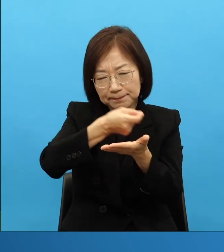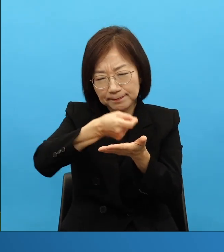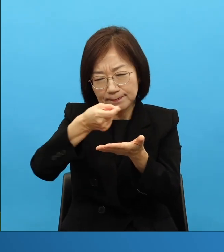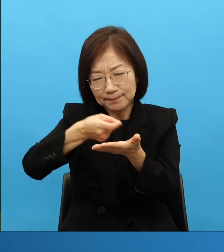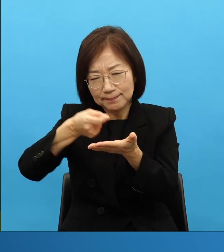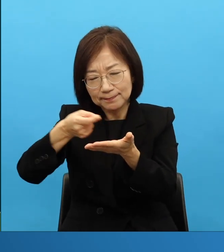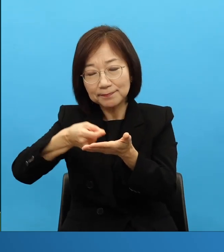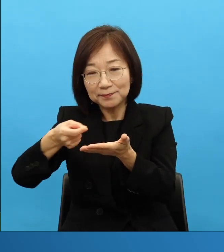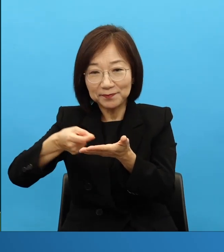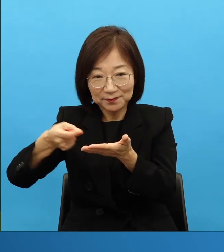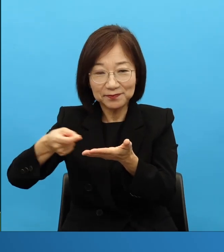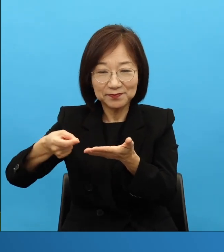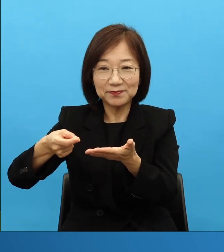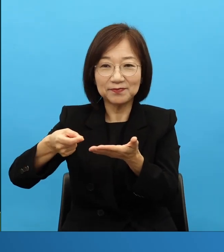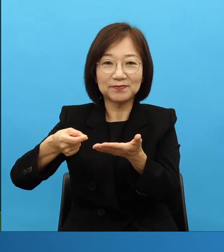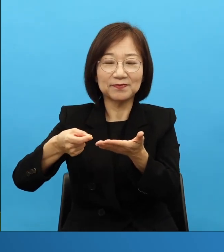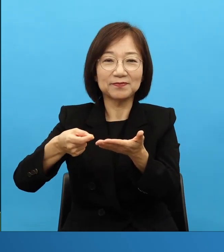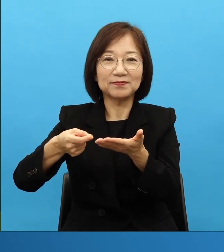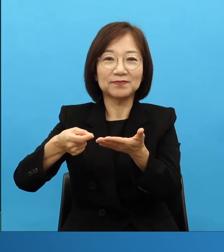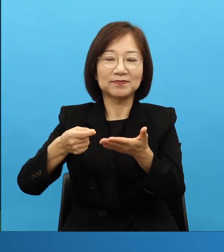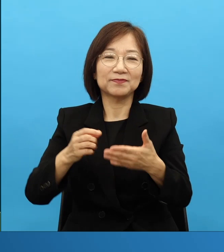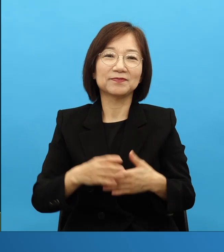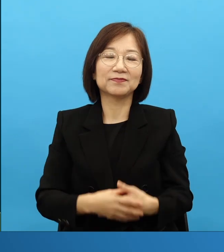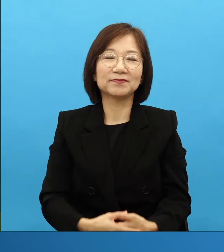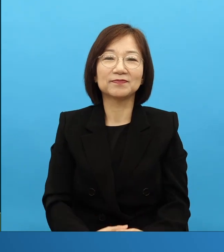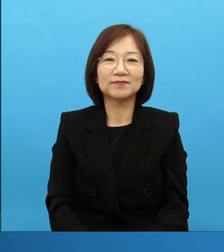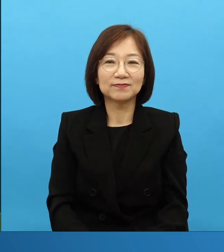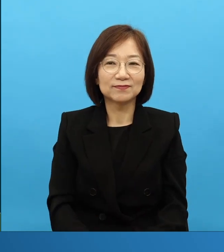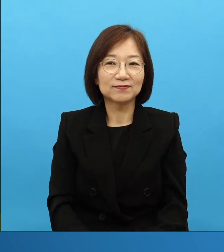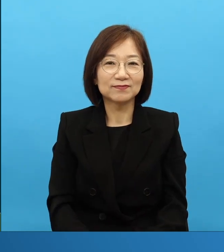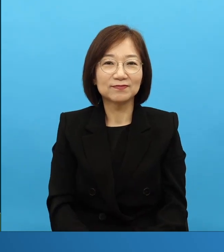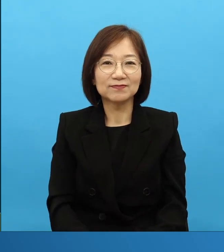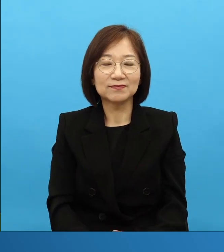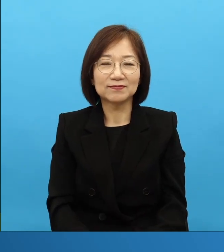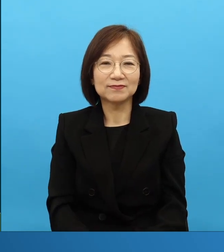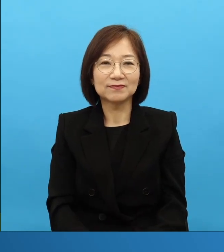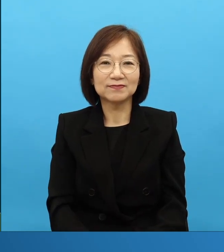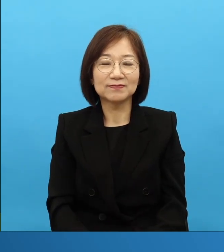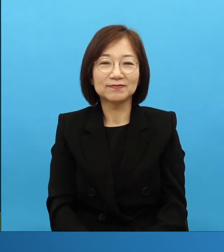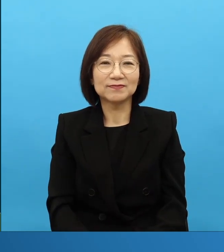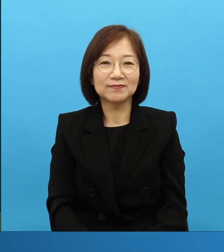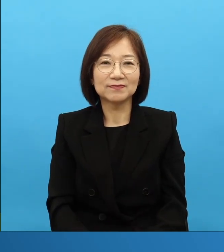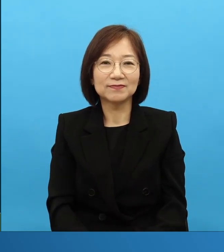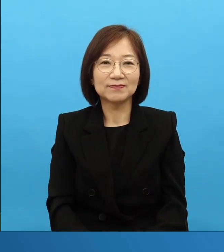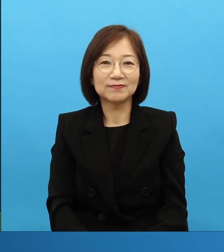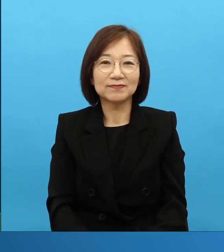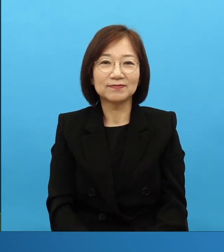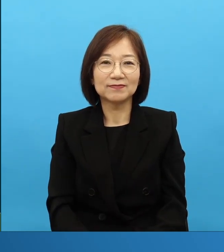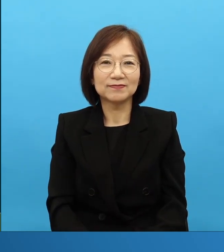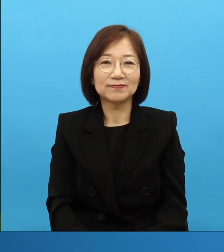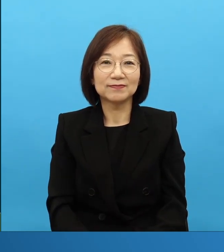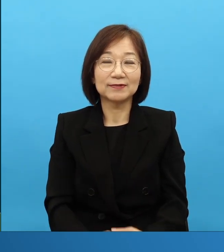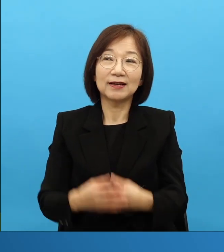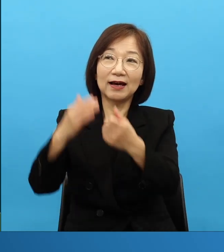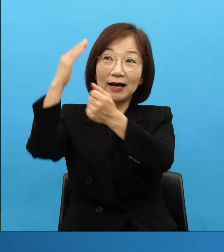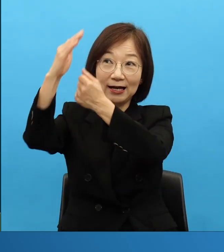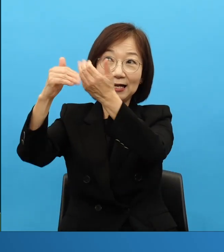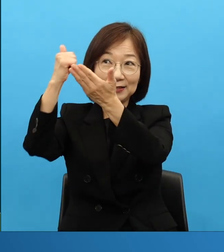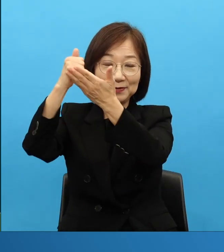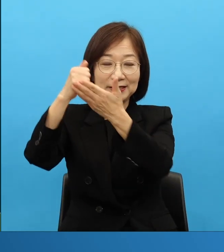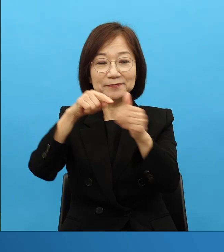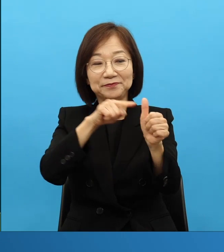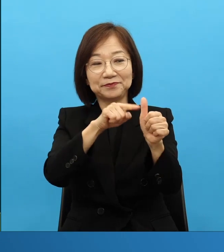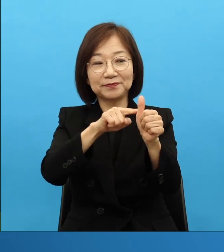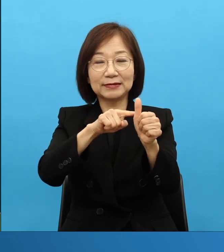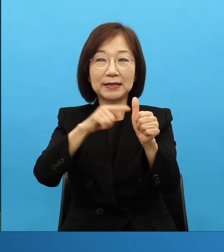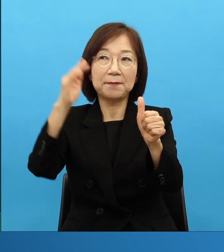great grace and wrote the work that's simply organized to understand the Bible. 하나님이 이 사람에게 메시지를 주었습니다. And God gave